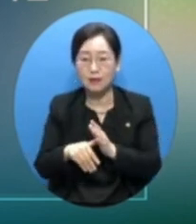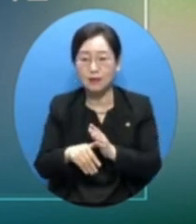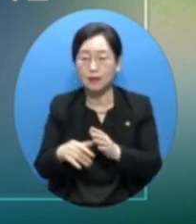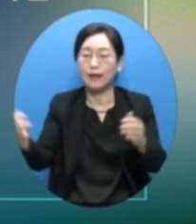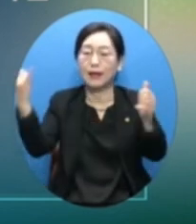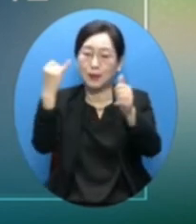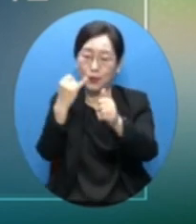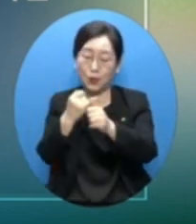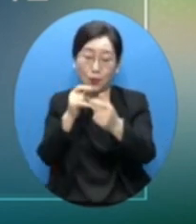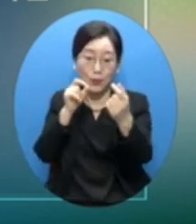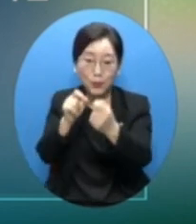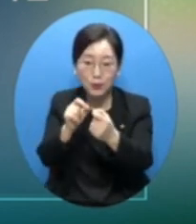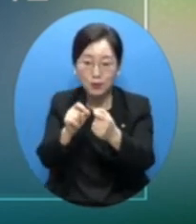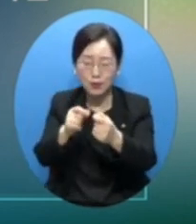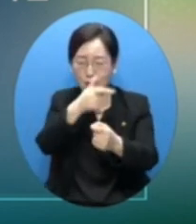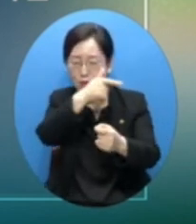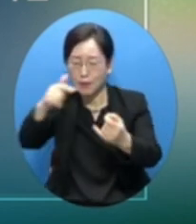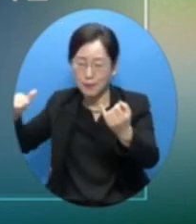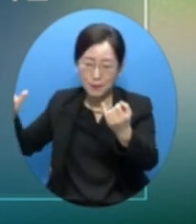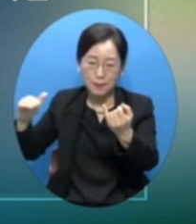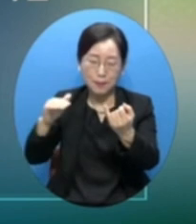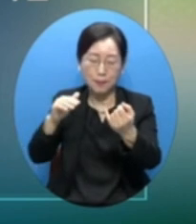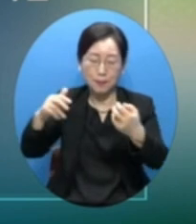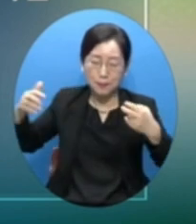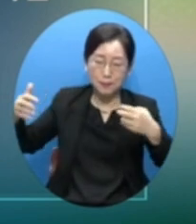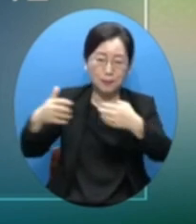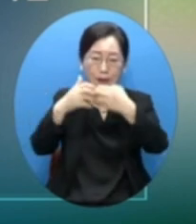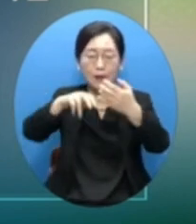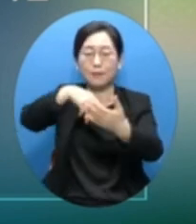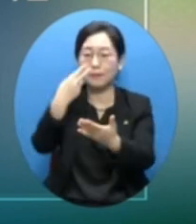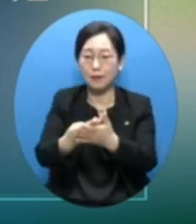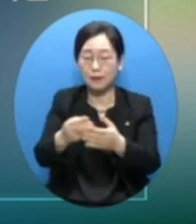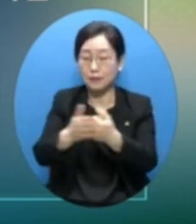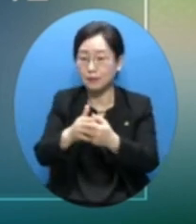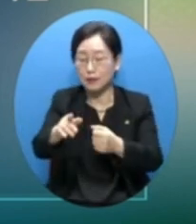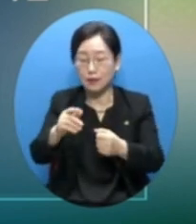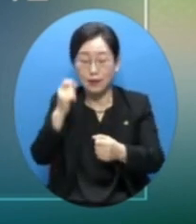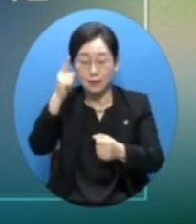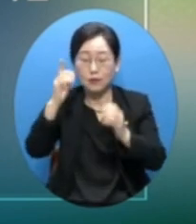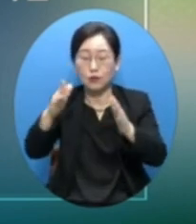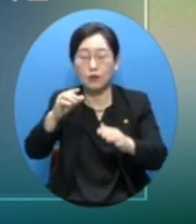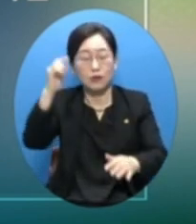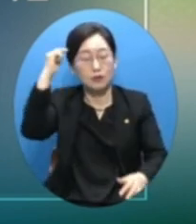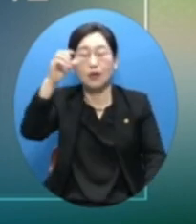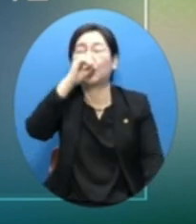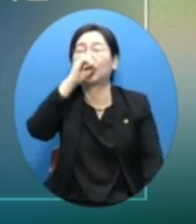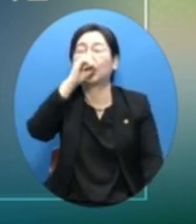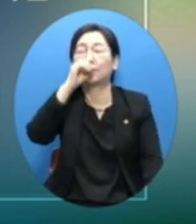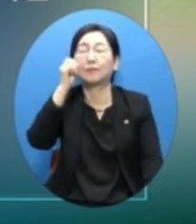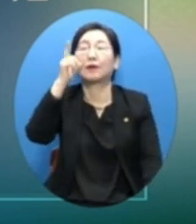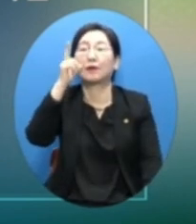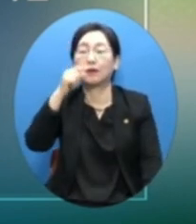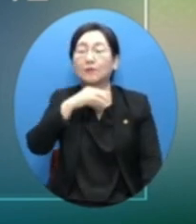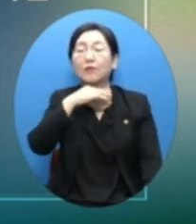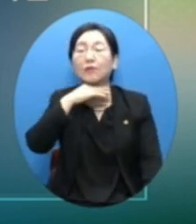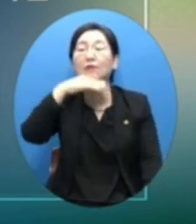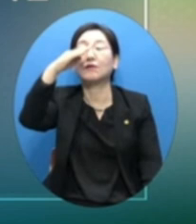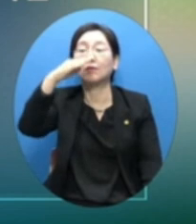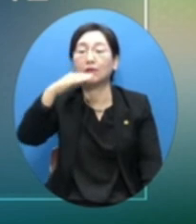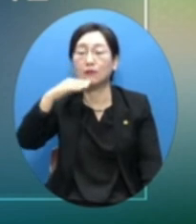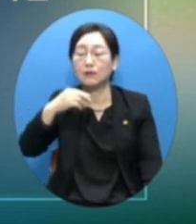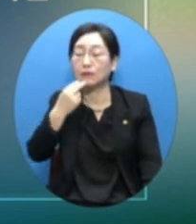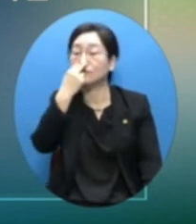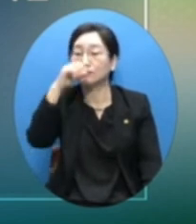결혼식을 앞두고 큰 교통사고를 당합니다. 한 달 동안 의식불명을 했다 깨어나 보니 목 위만 살아있고 온몸이